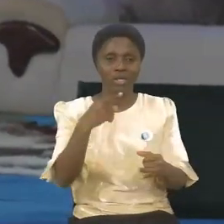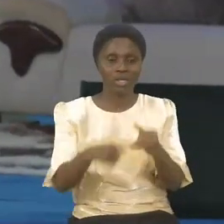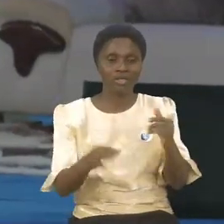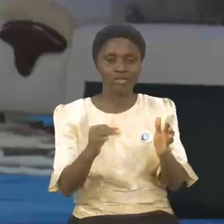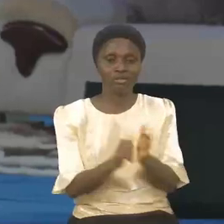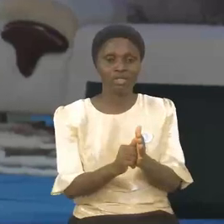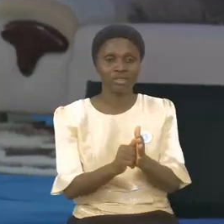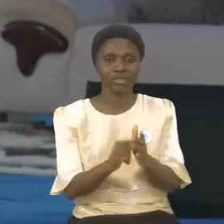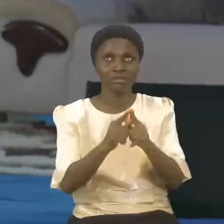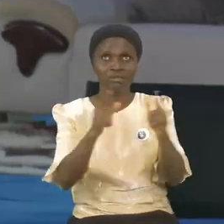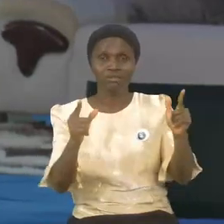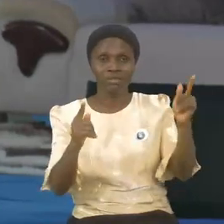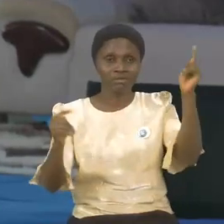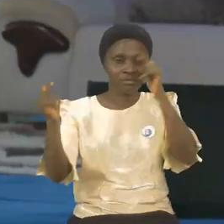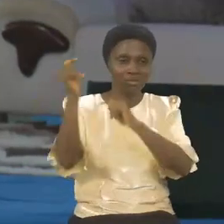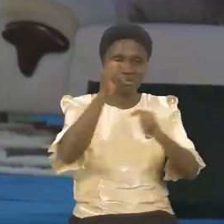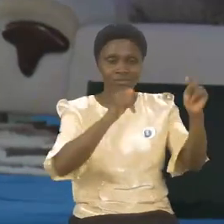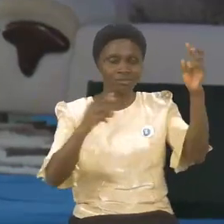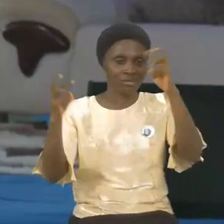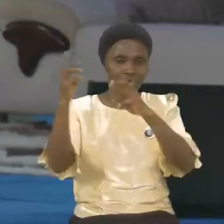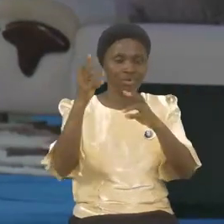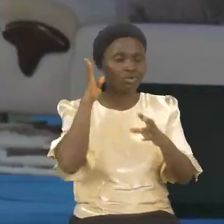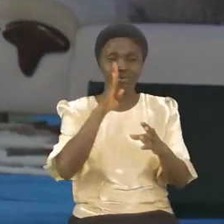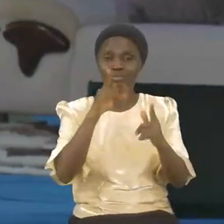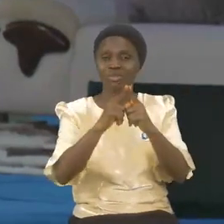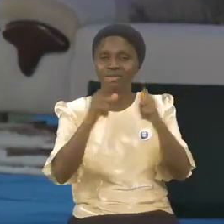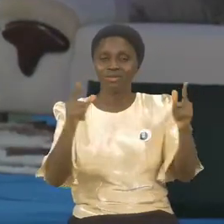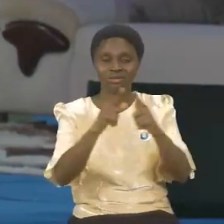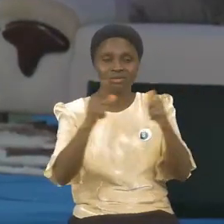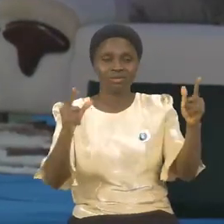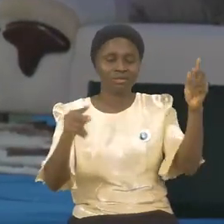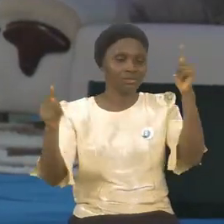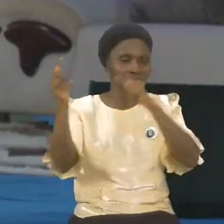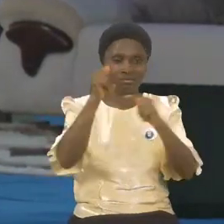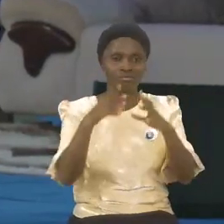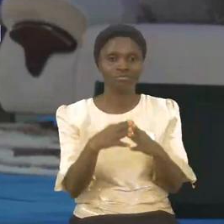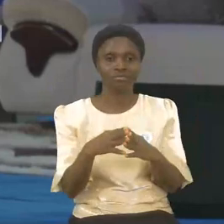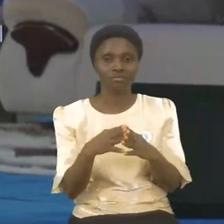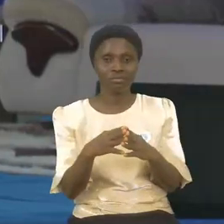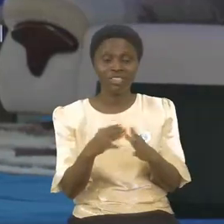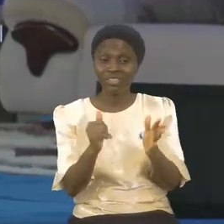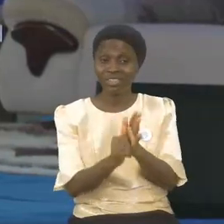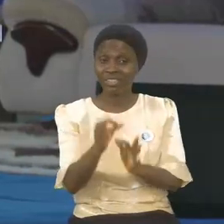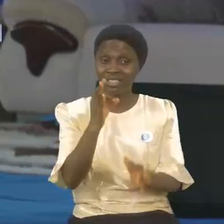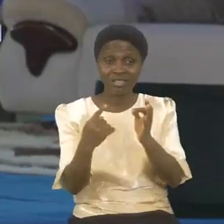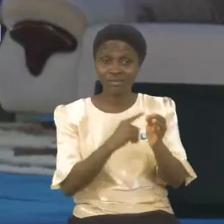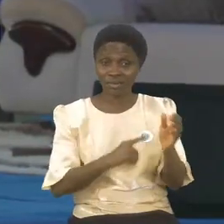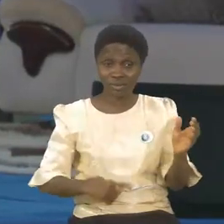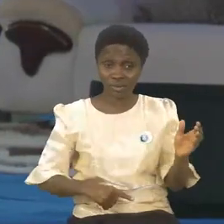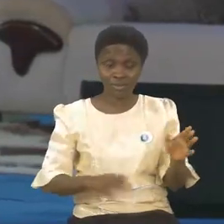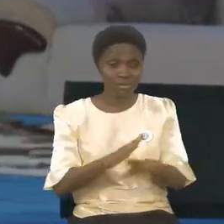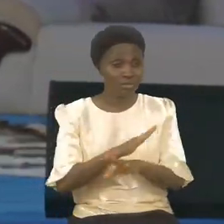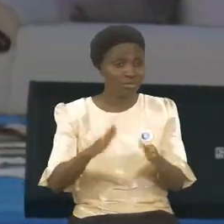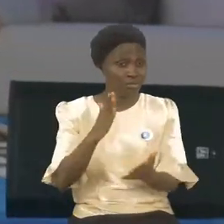tribulation ce sera une terrible souffrante un grand moment terrible de